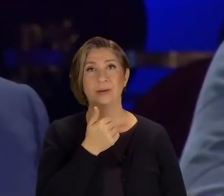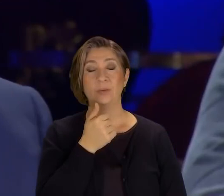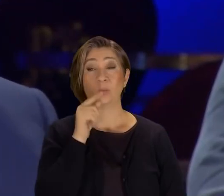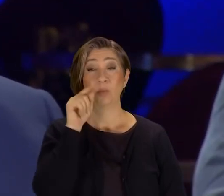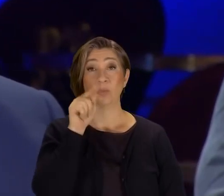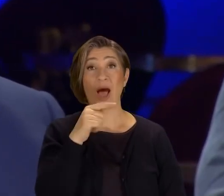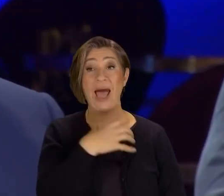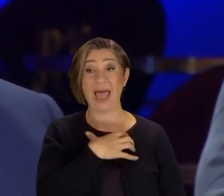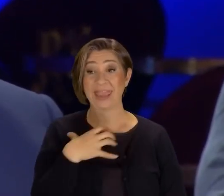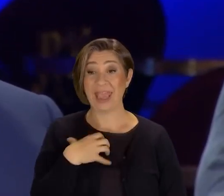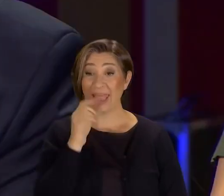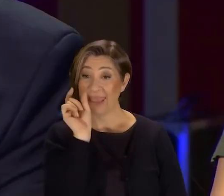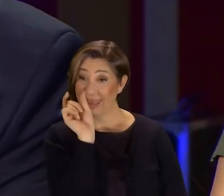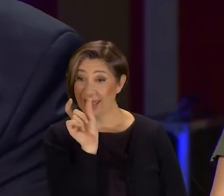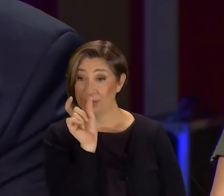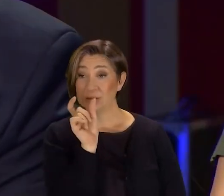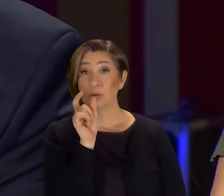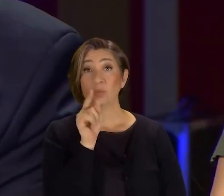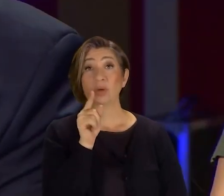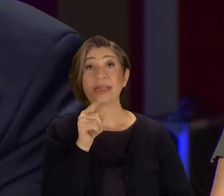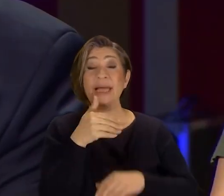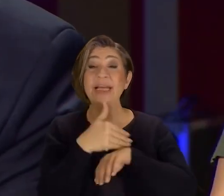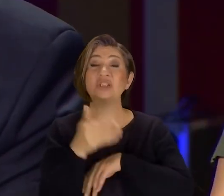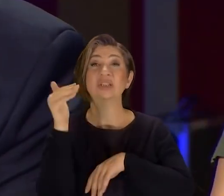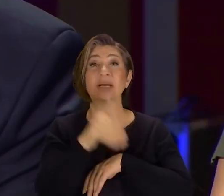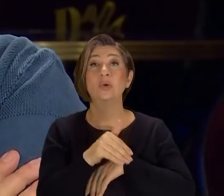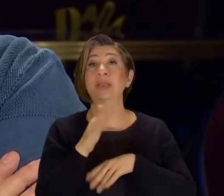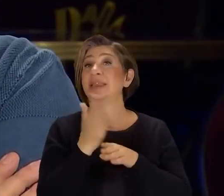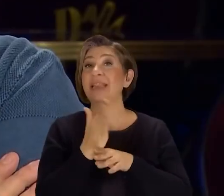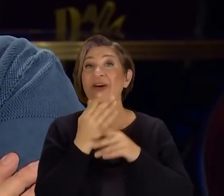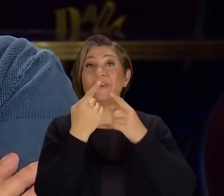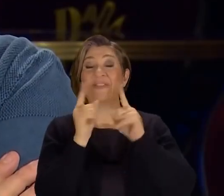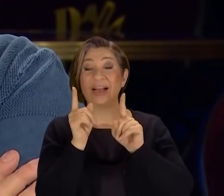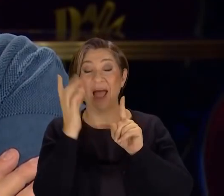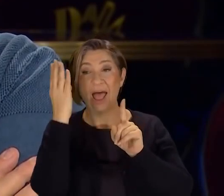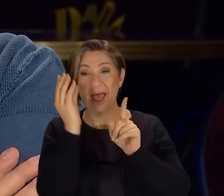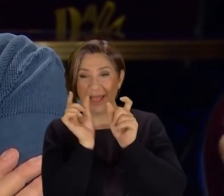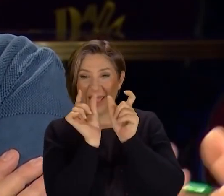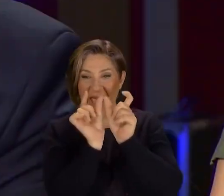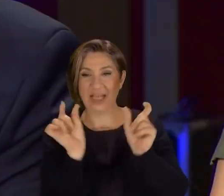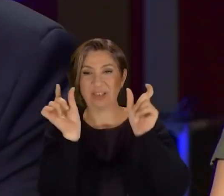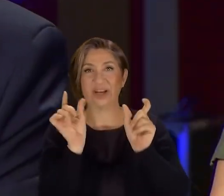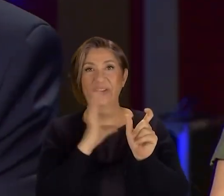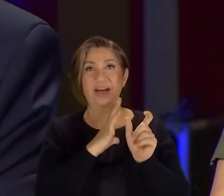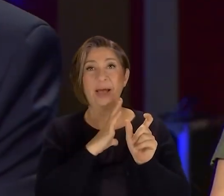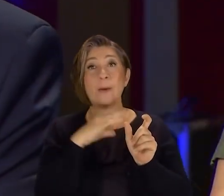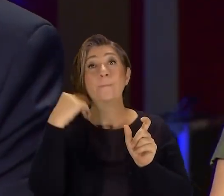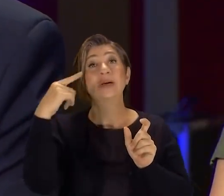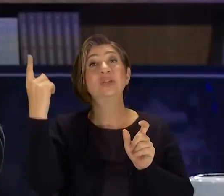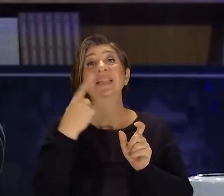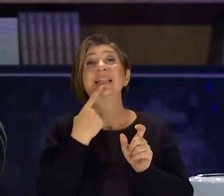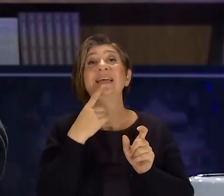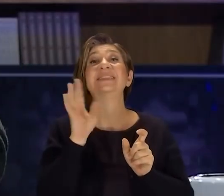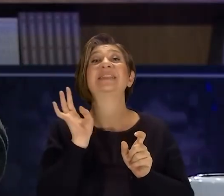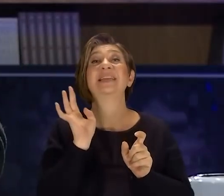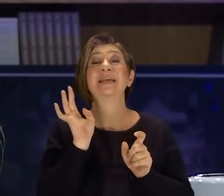buna nazaran anne kelimesi bunlardan geç geliyor. Evet. Çünkü farklı heceler onlar. Ama Dolayısıyla şeyde değil, başka dillerde değil.